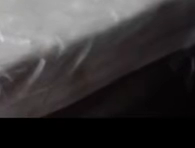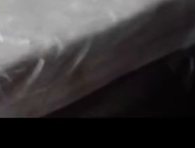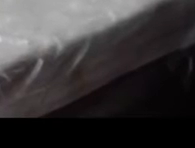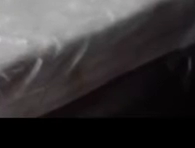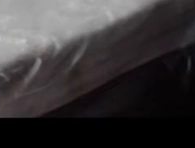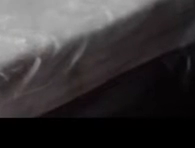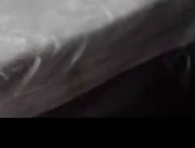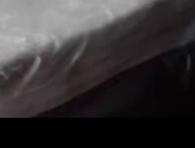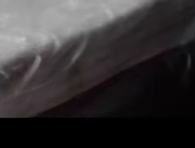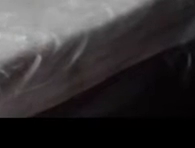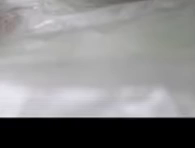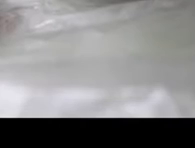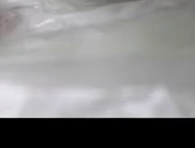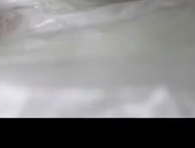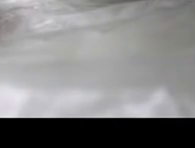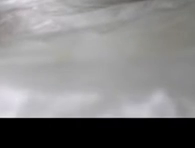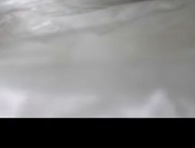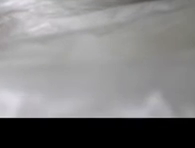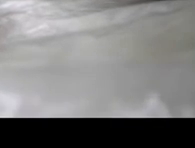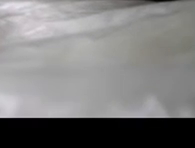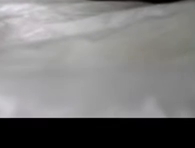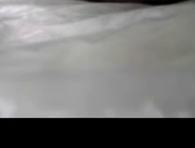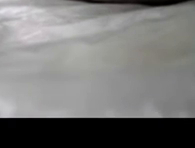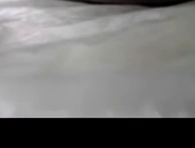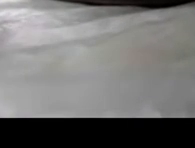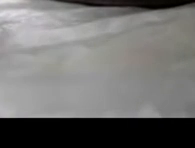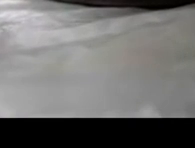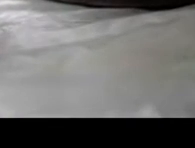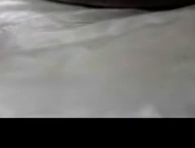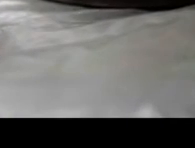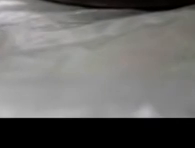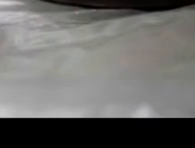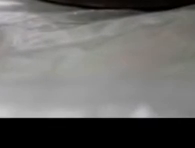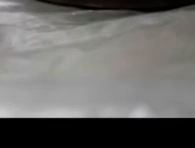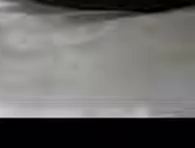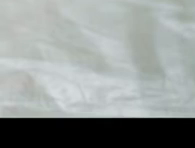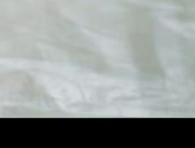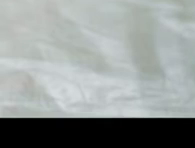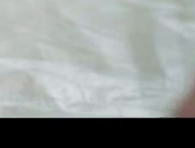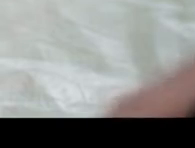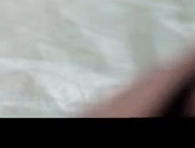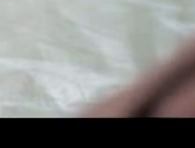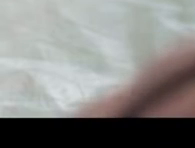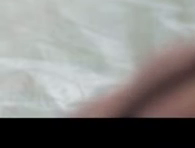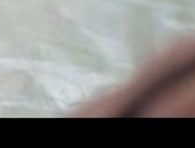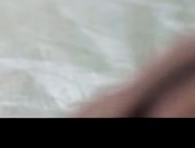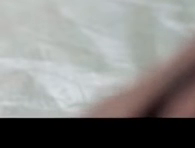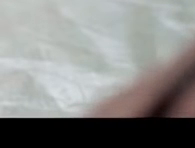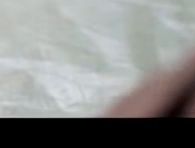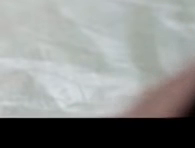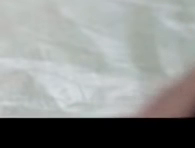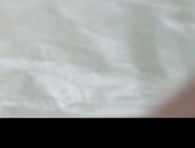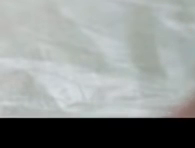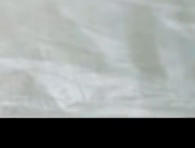Включаем магнитометр и проводим торцом преобразователя по поверхности кольца, перпендикулярно его плоскости. Наблюдаем на дисплее минимальное